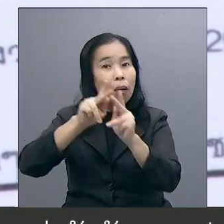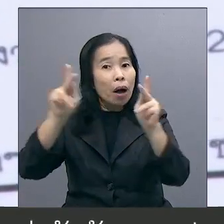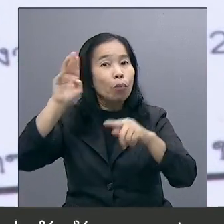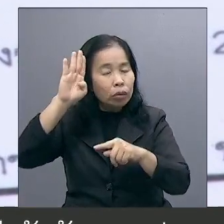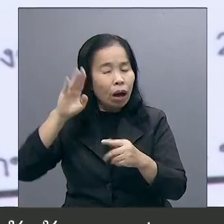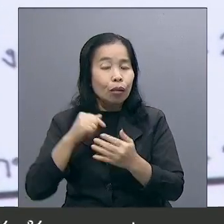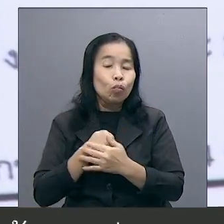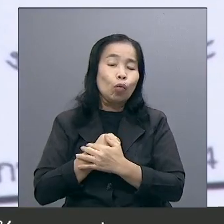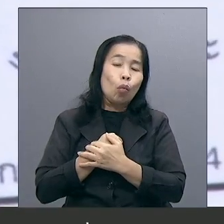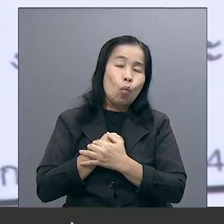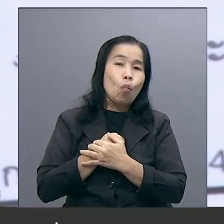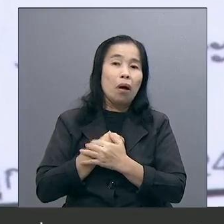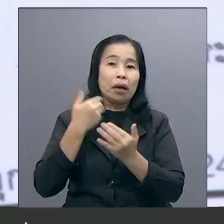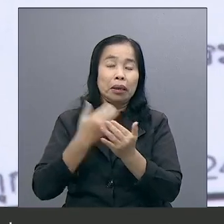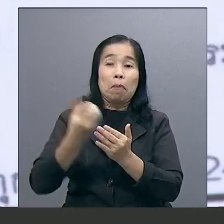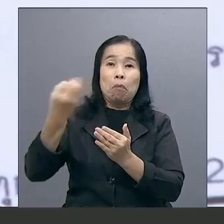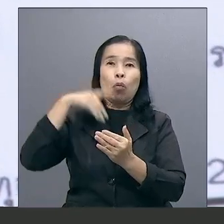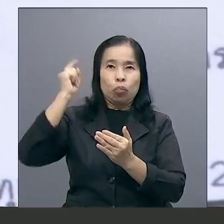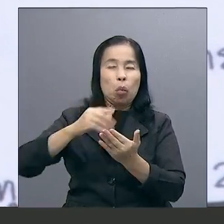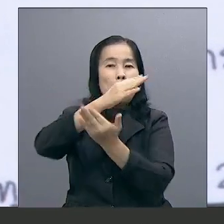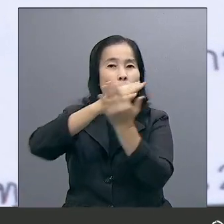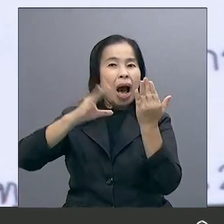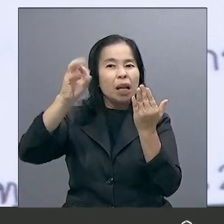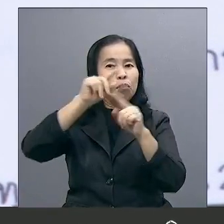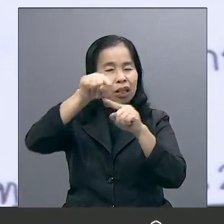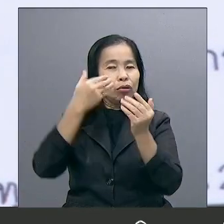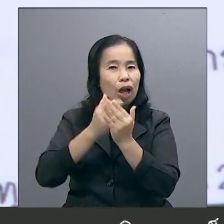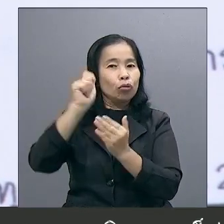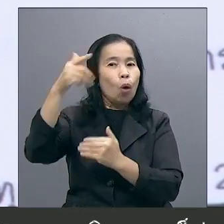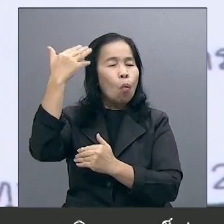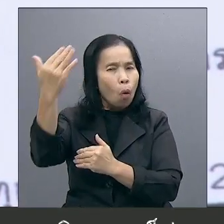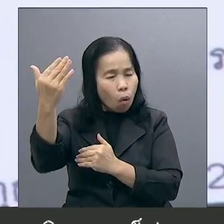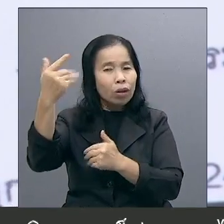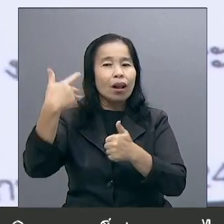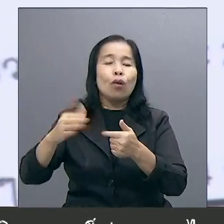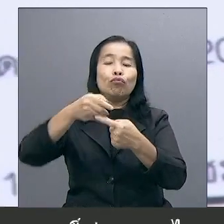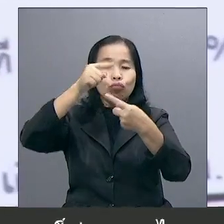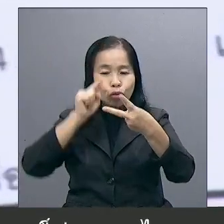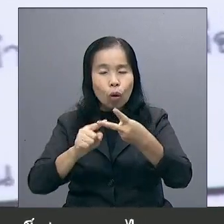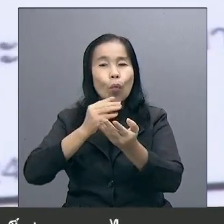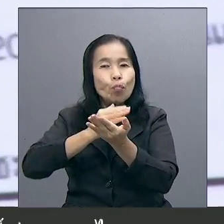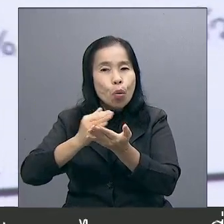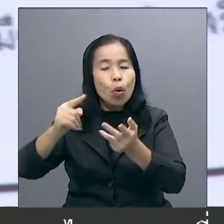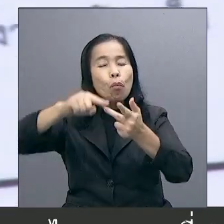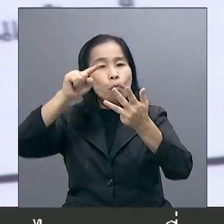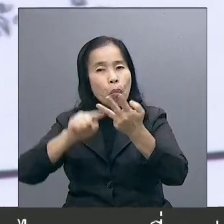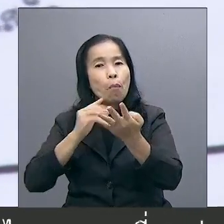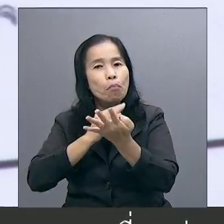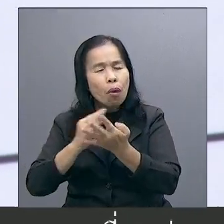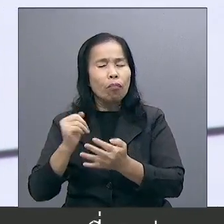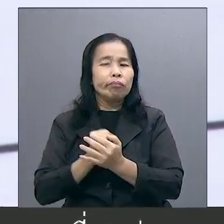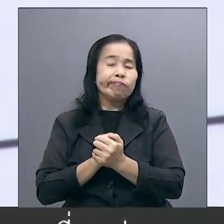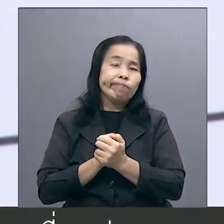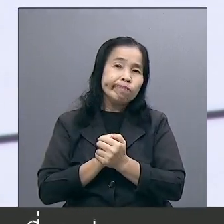ระบุรายละเอียดต้องใจงวดแรกมากถึงคร่งหนึงของราคาจริงจากนั้นทยอยใจงวดถัดมาตามทตกลงแต่ละบุคคล